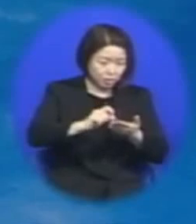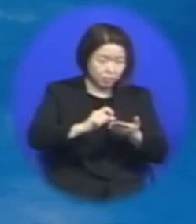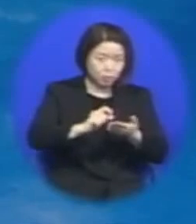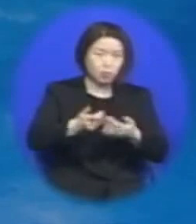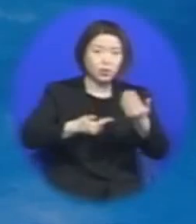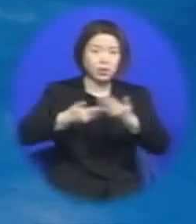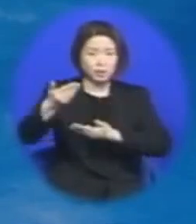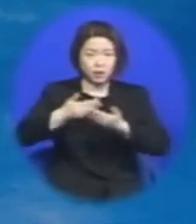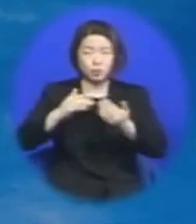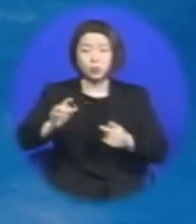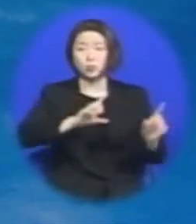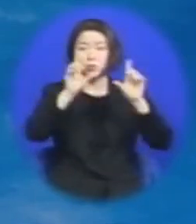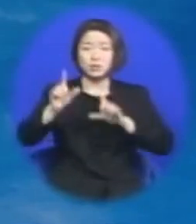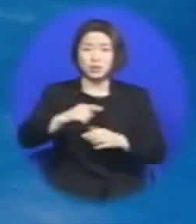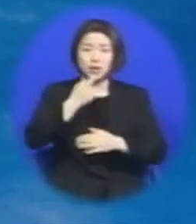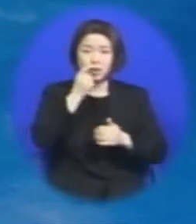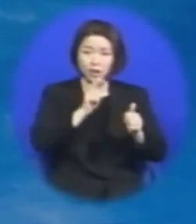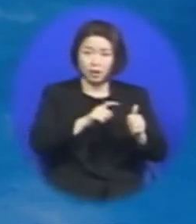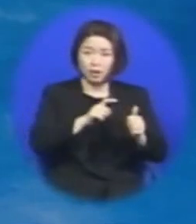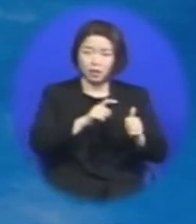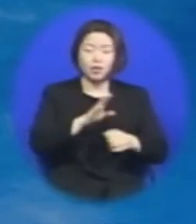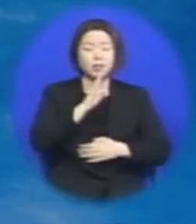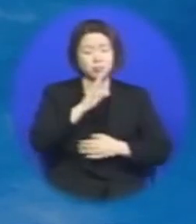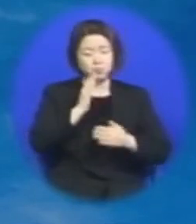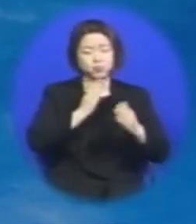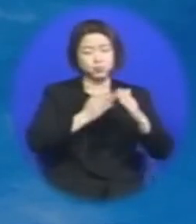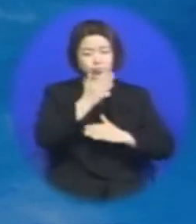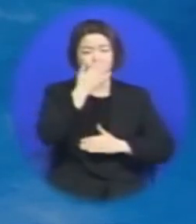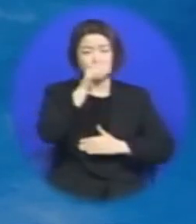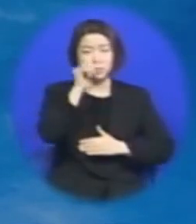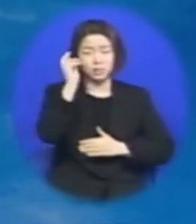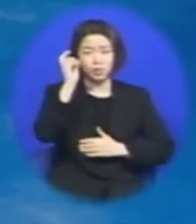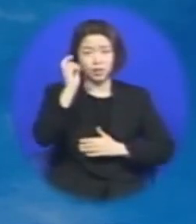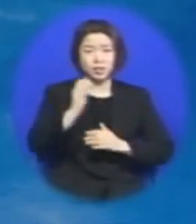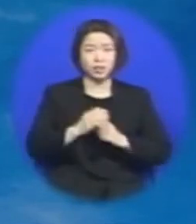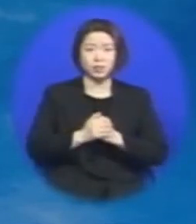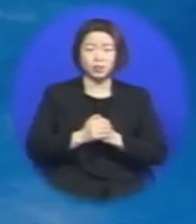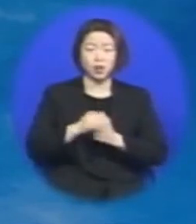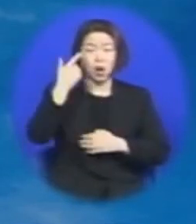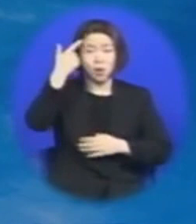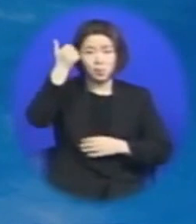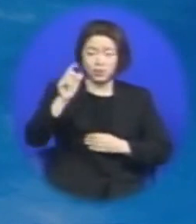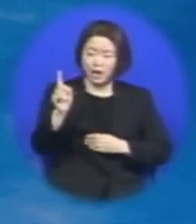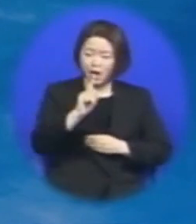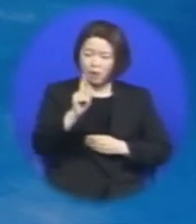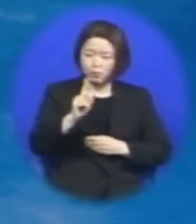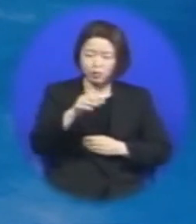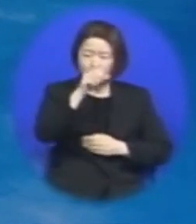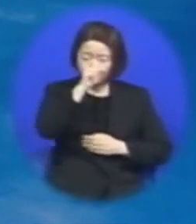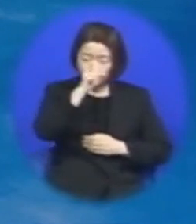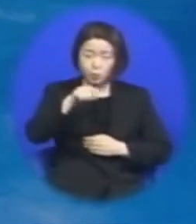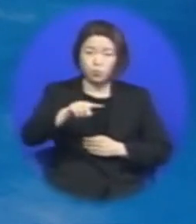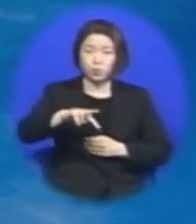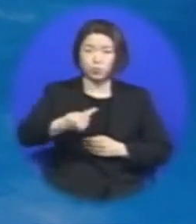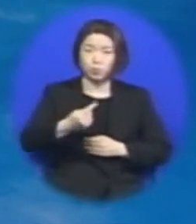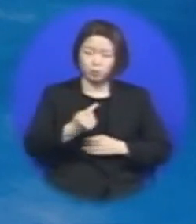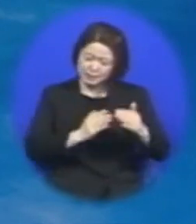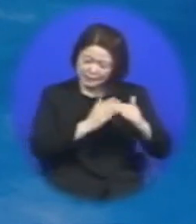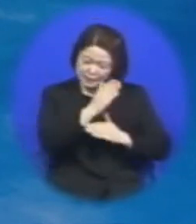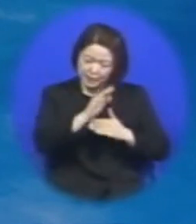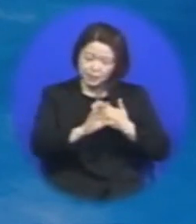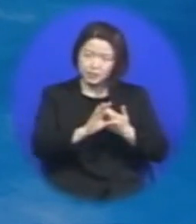아 굉장히 정말 지나칠 수도 있겠어요 목사님 아무리 좋은 것도 너무 지나친 것은